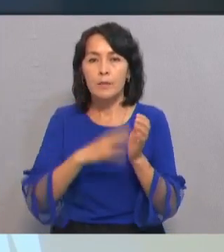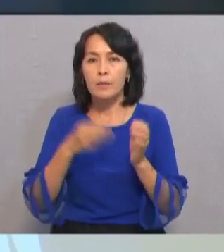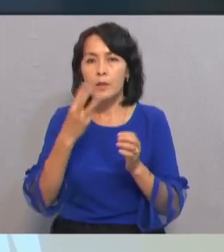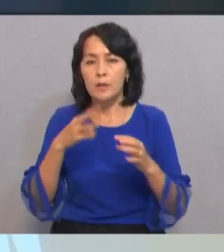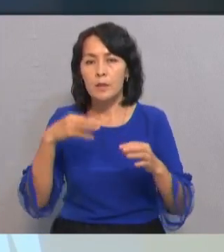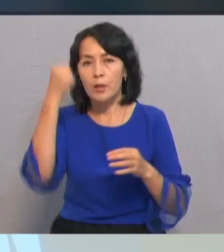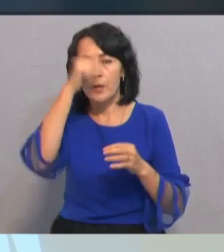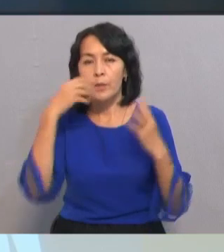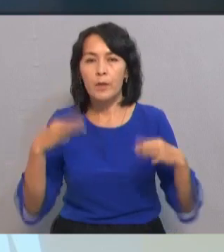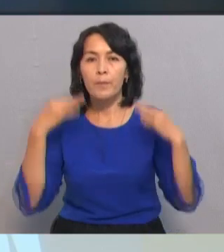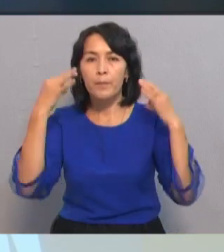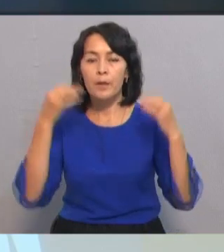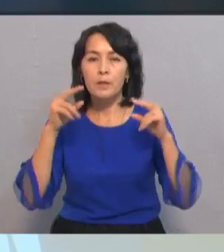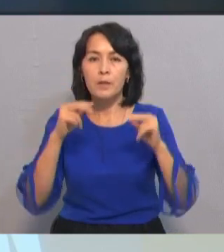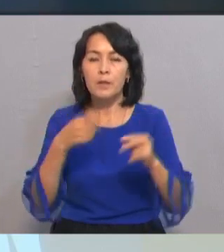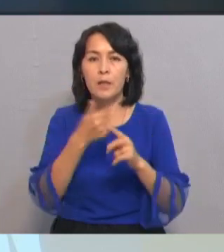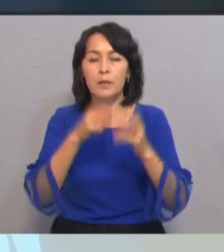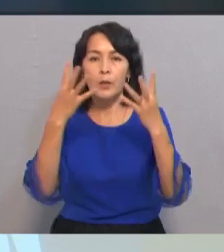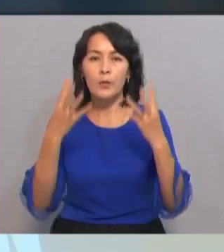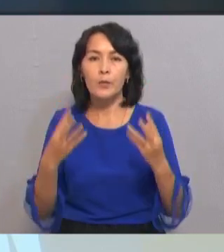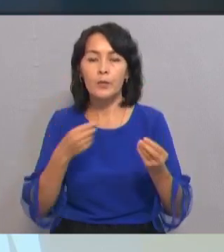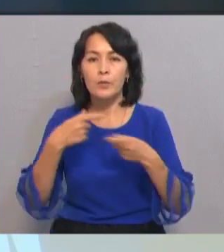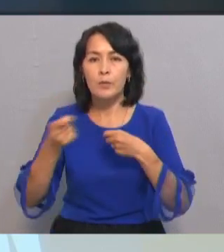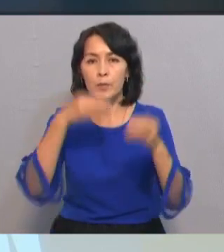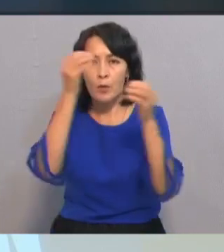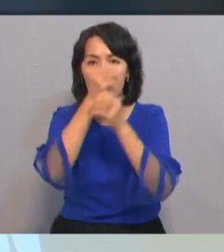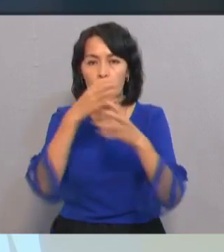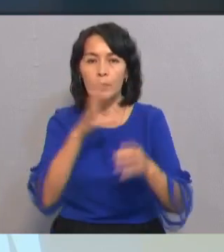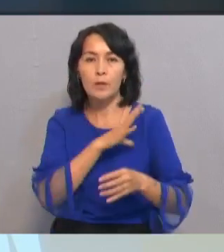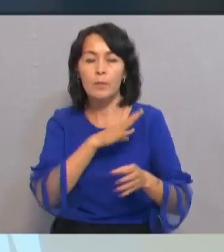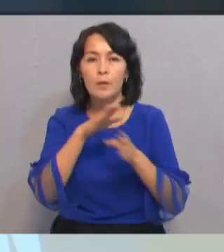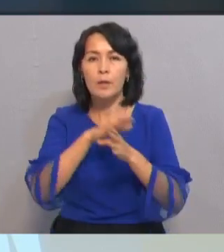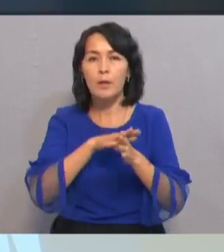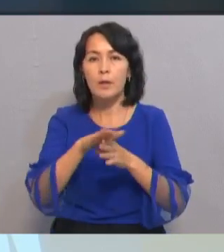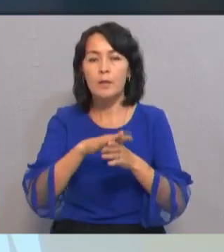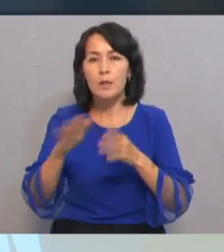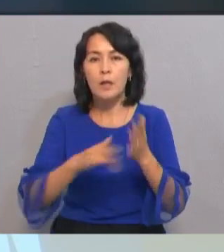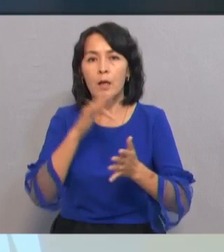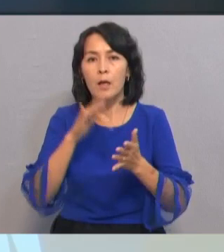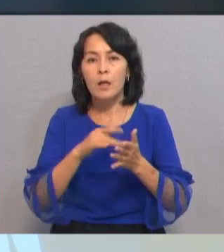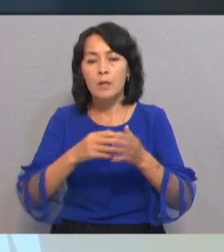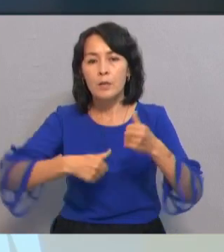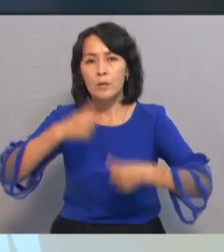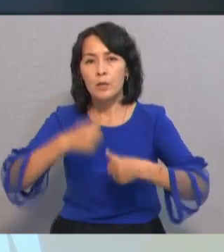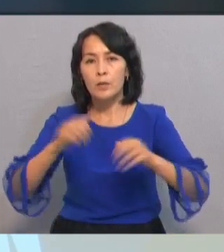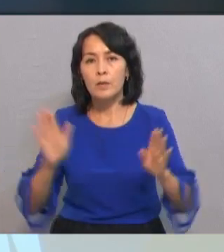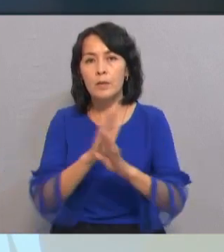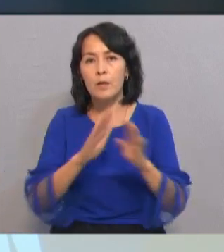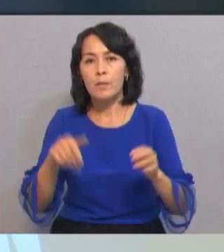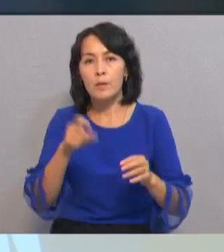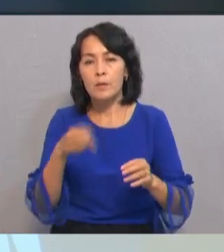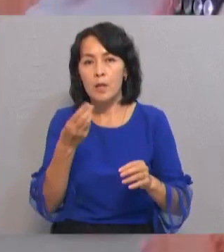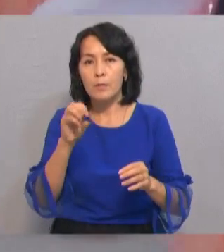со дня его рождения. В честь знаменательной даты Управлением культуры был организован городской конкурс певцов